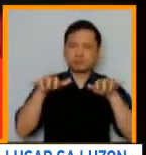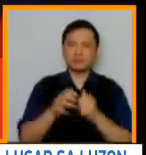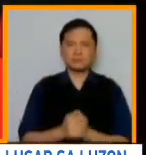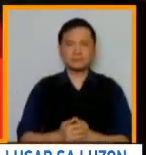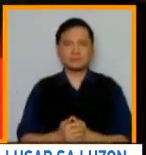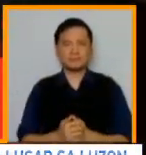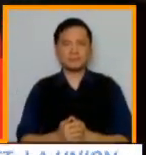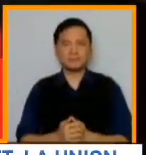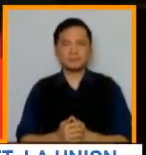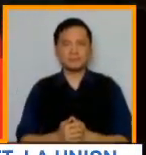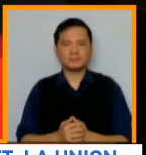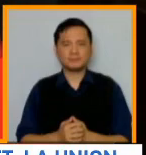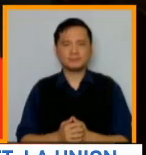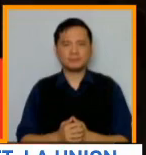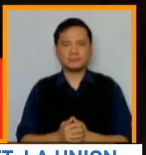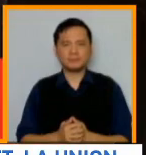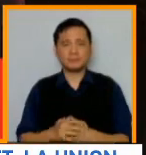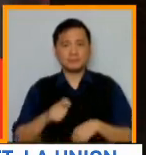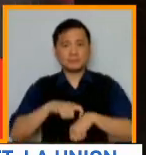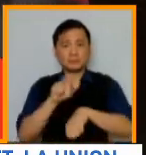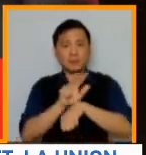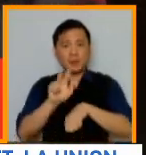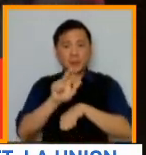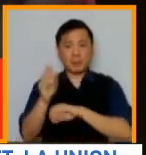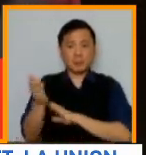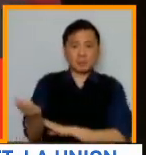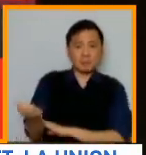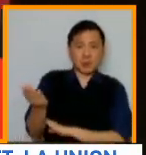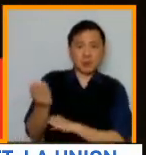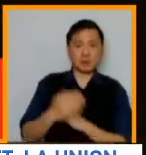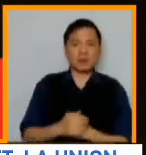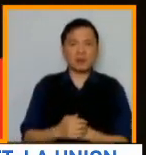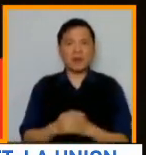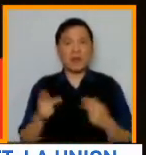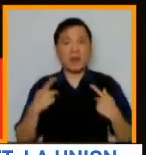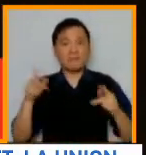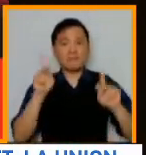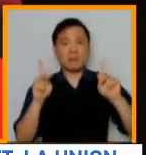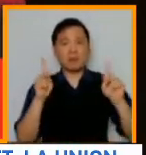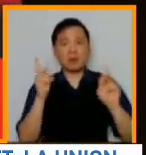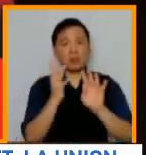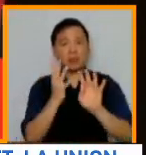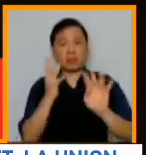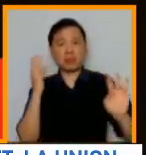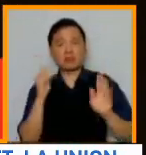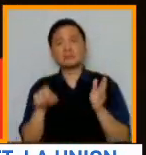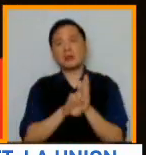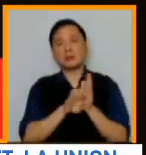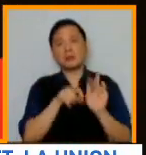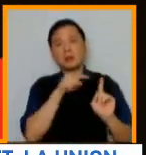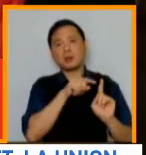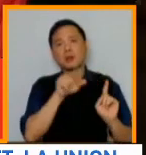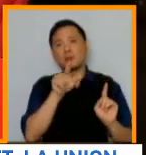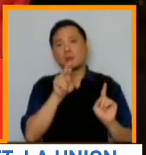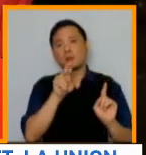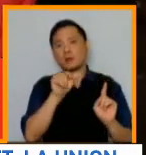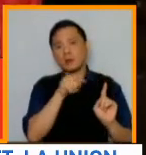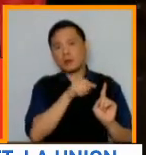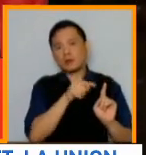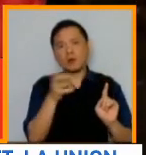Alas 3 pa lang ng madaling araw, nakaabang na sa labas ng Manila Cathedral si Luna Malio. Yan ay para makadalo sa unang simbang